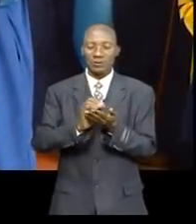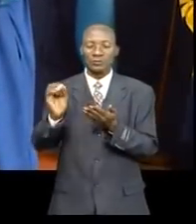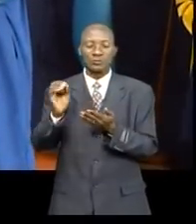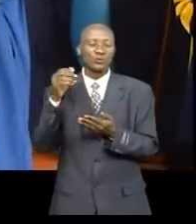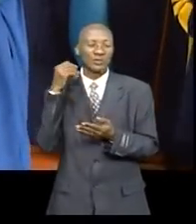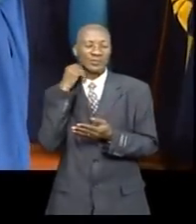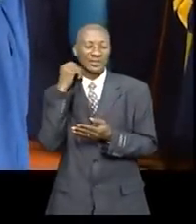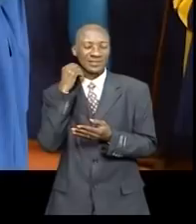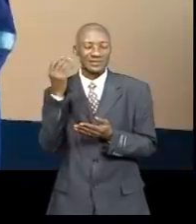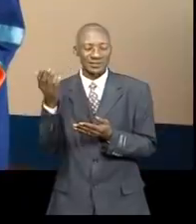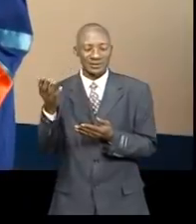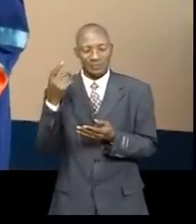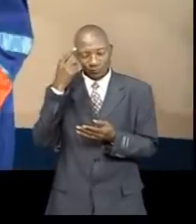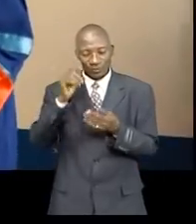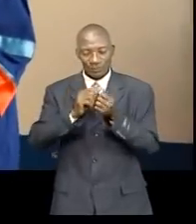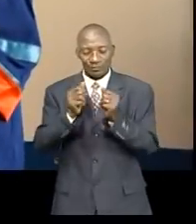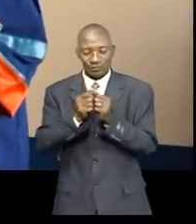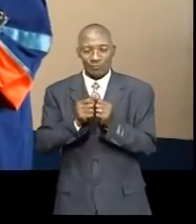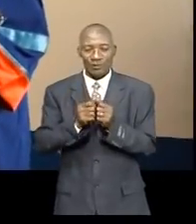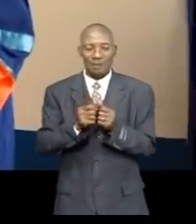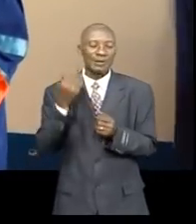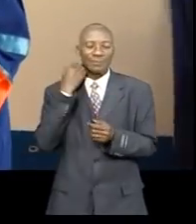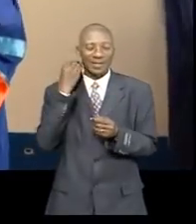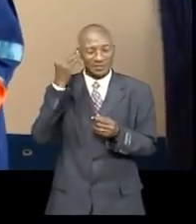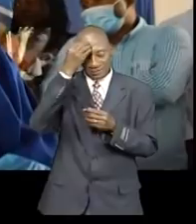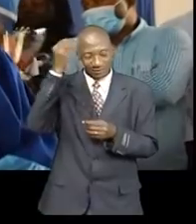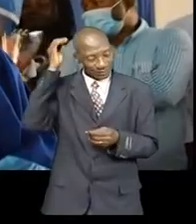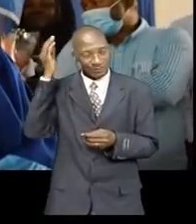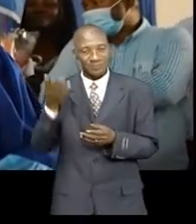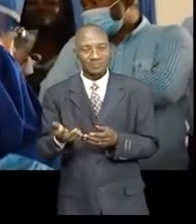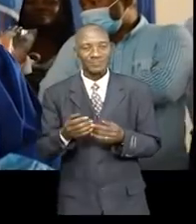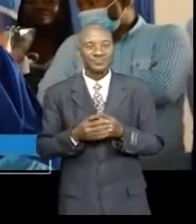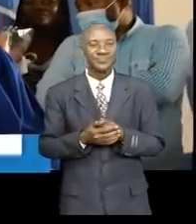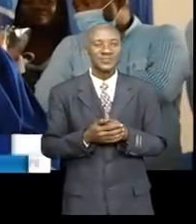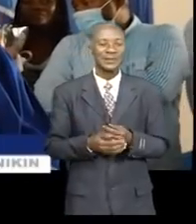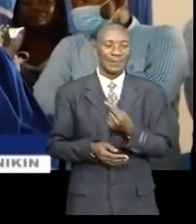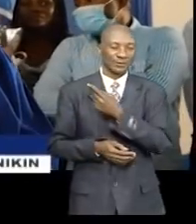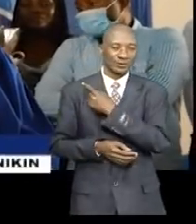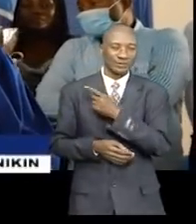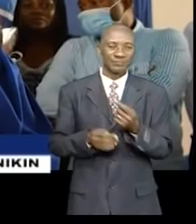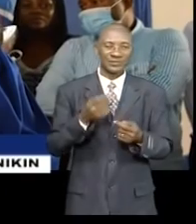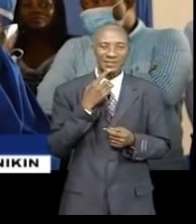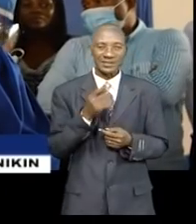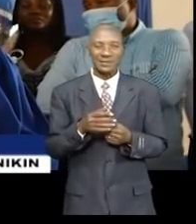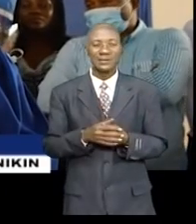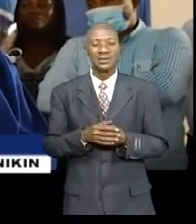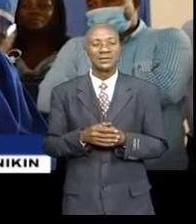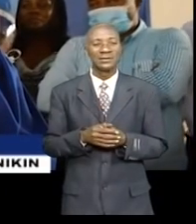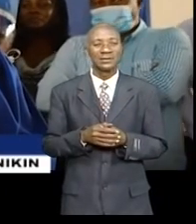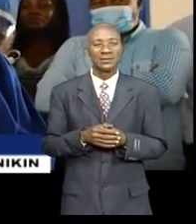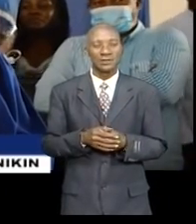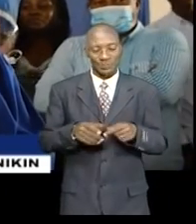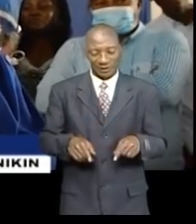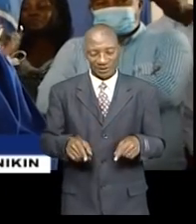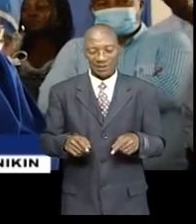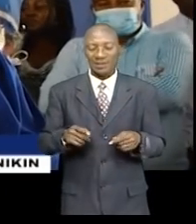la neuropsychiatrie. On essaie de résoudre le problème des enfants, mais sans s'occuper de ceux qui sont censés avoir la